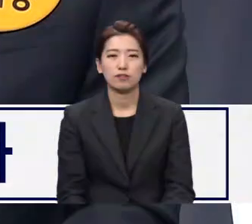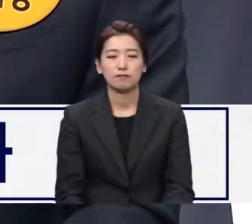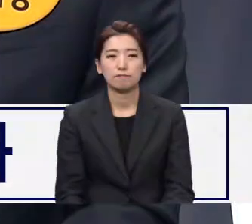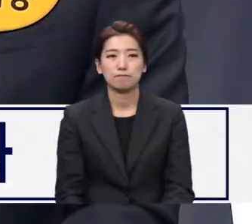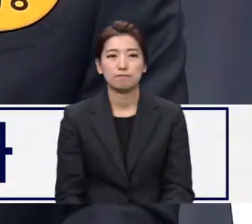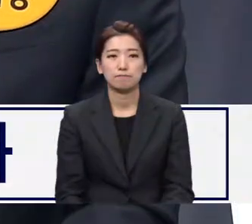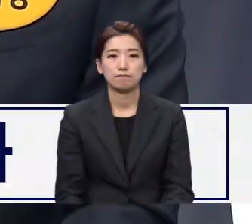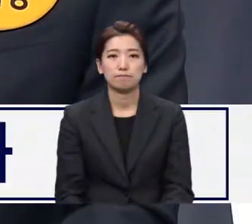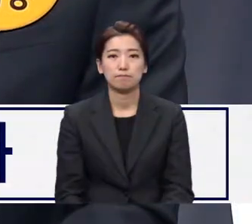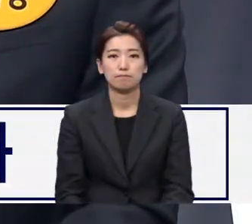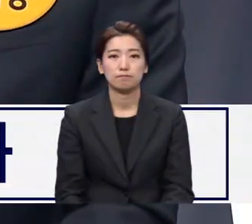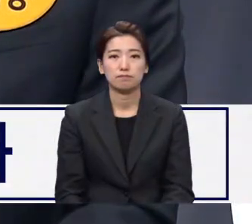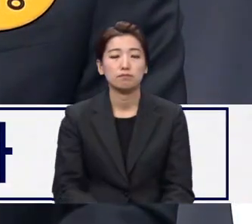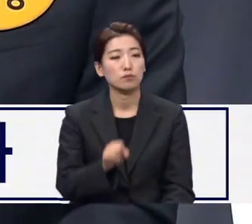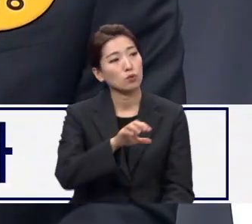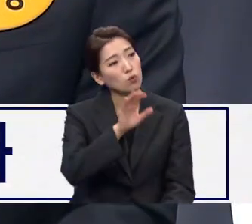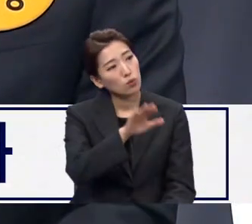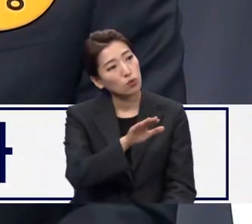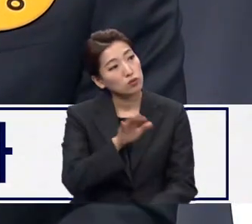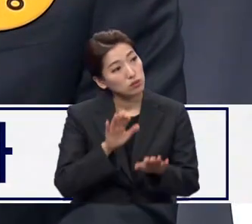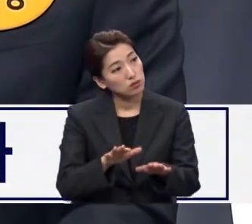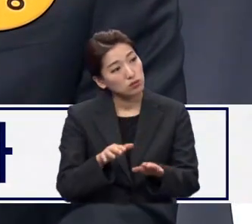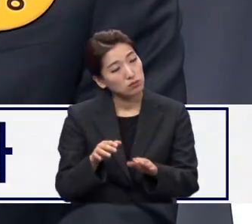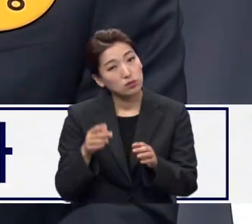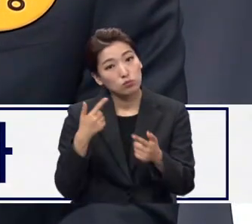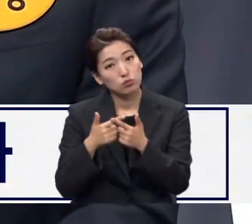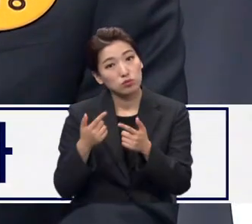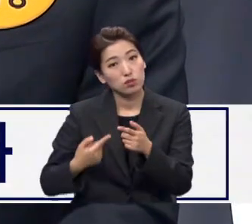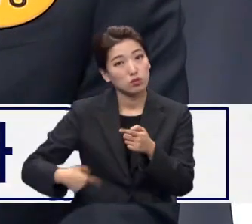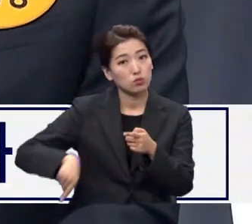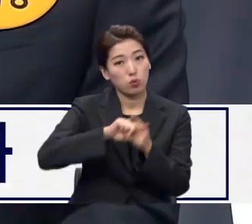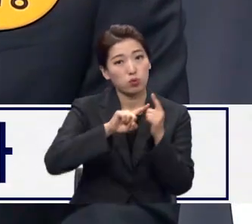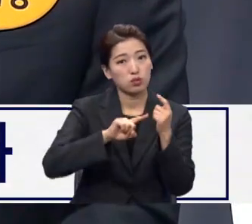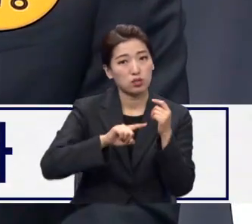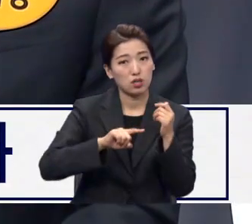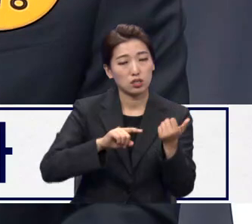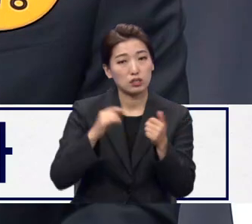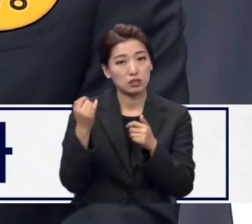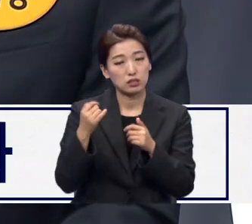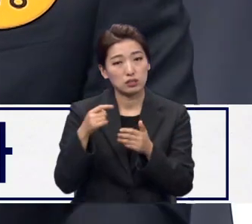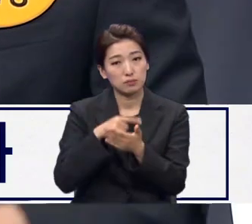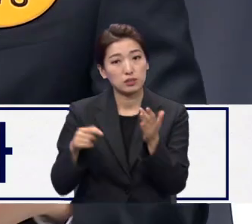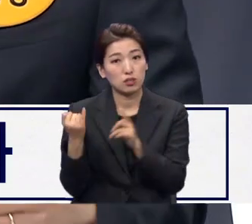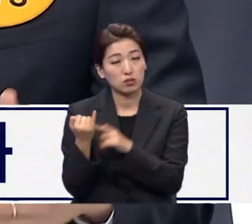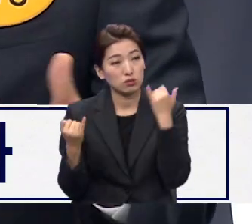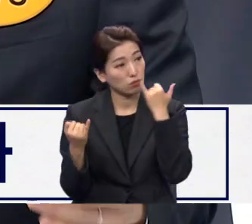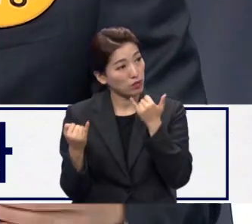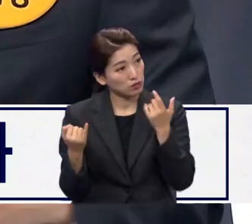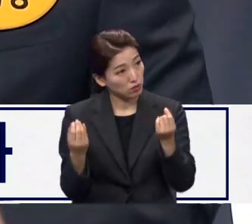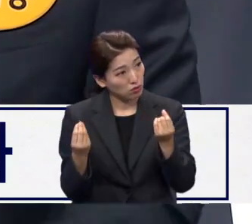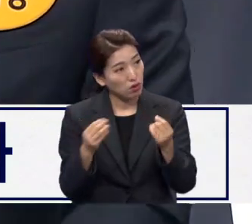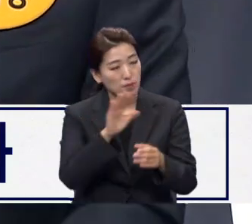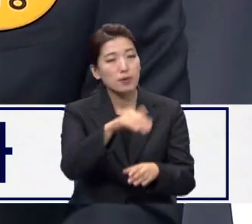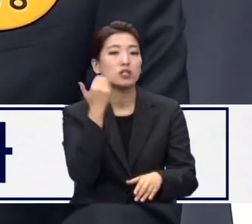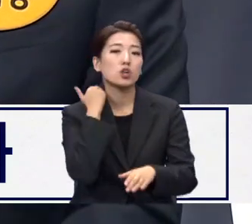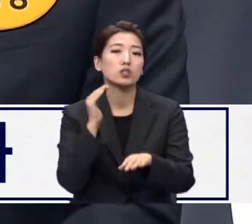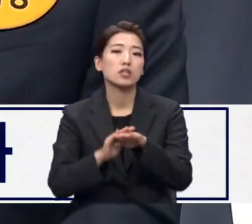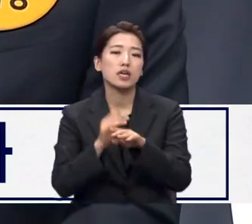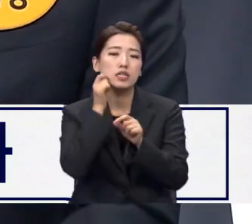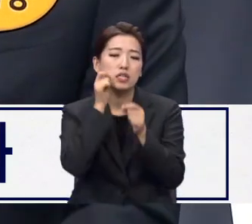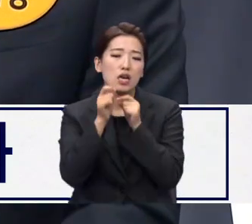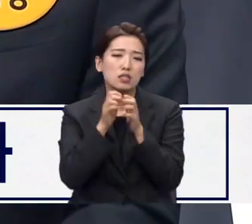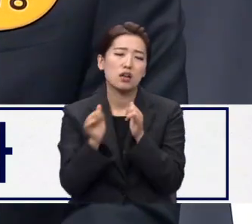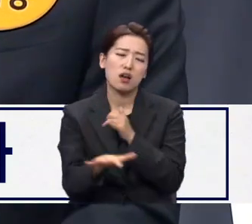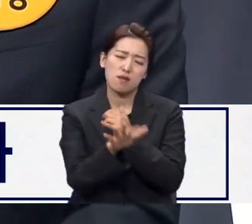세사기 피해자 분들과도 통화를 한번 하시면 어떨까 하는 생각도 들어요 왜냐면 그분들은 가해자 처벌이 잘 안 되고 있어서 되게